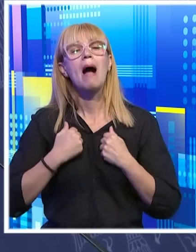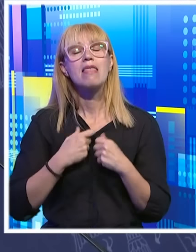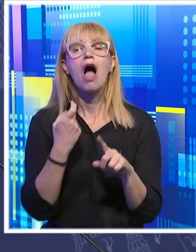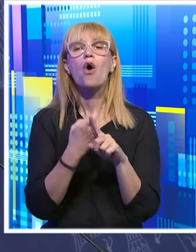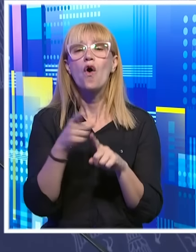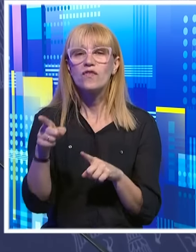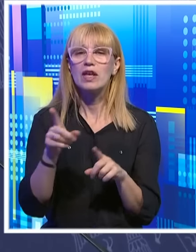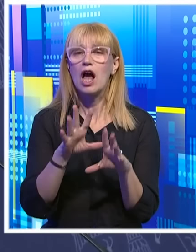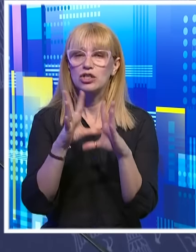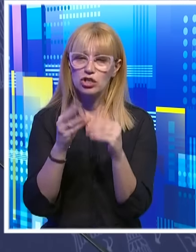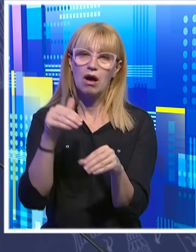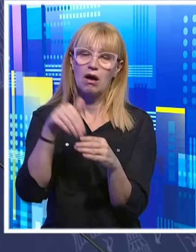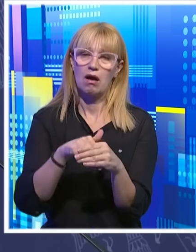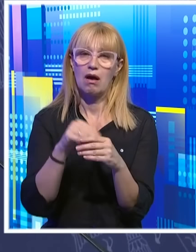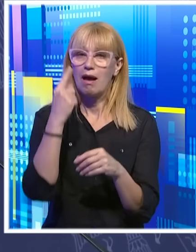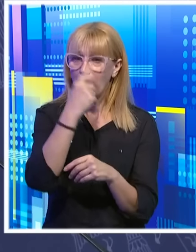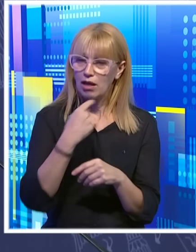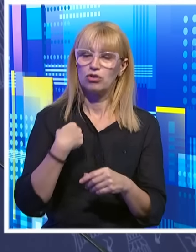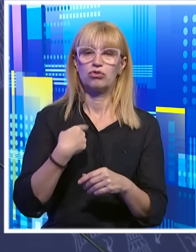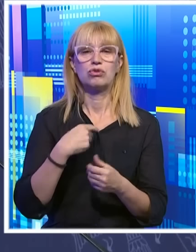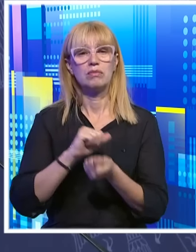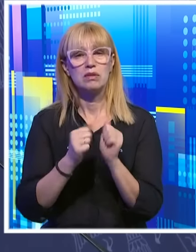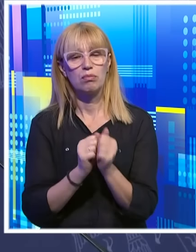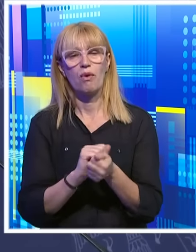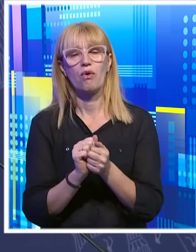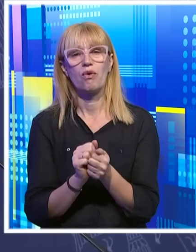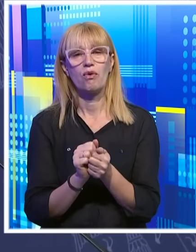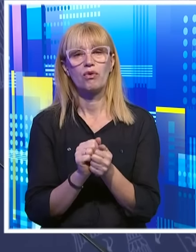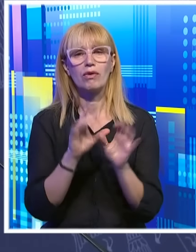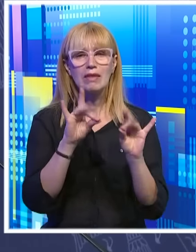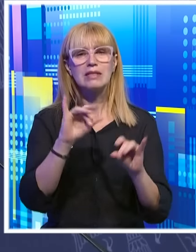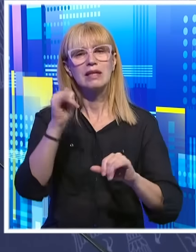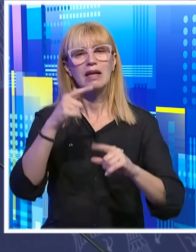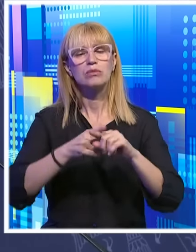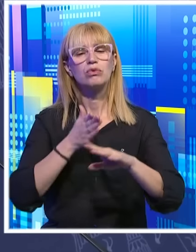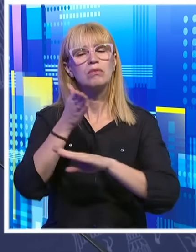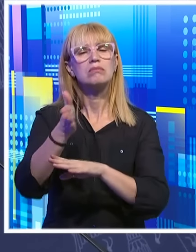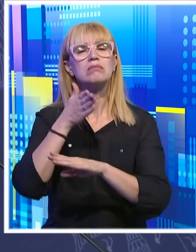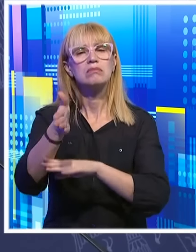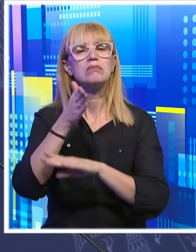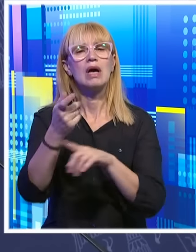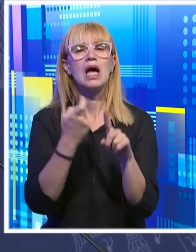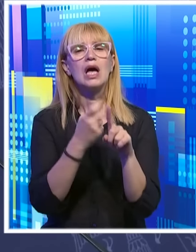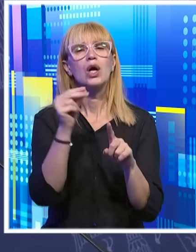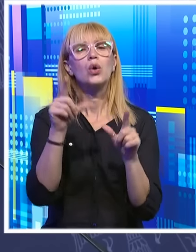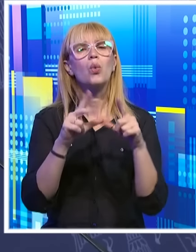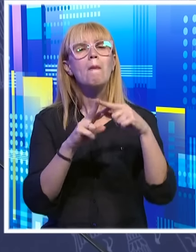tamo dešava. Lično učestvovao i 10 ili 11 puta boravio u Krupnju, dok kompletan